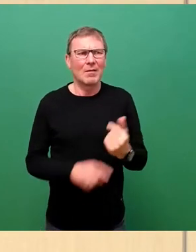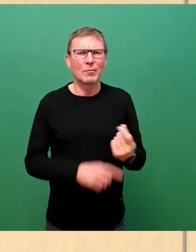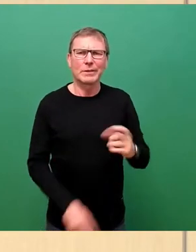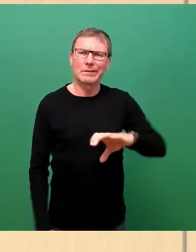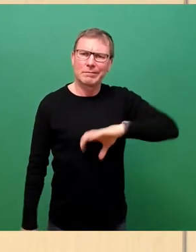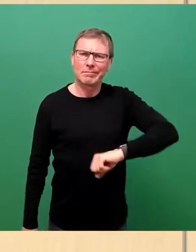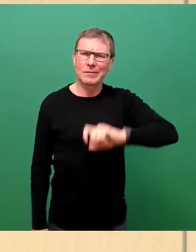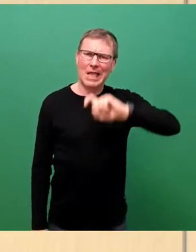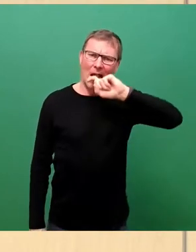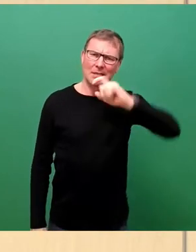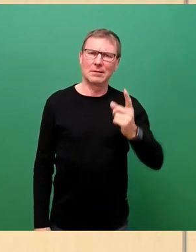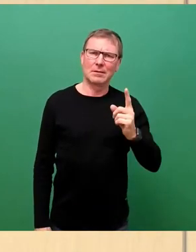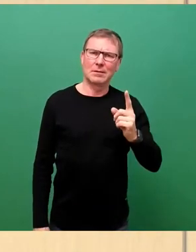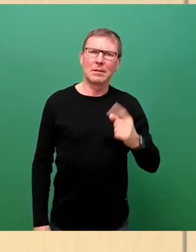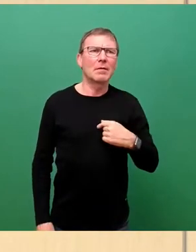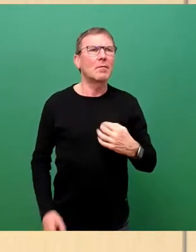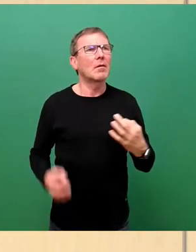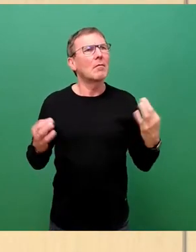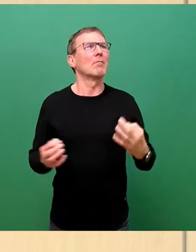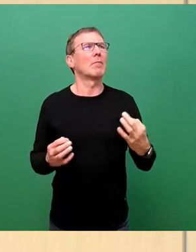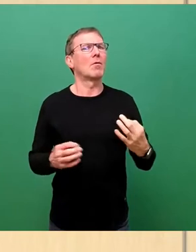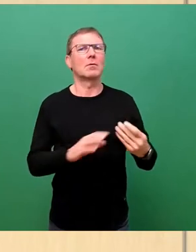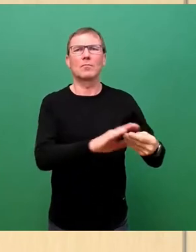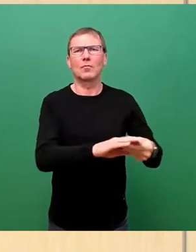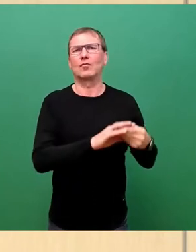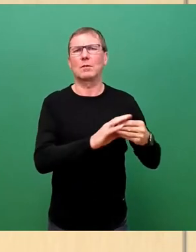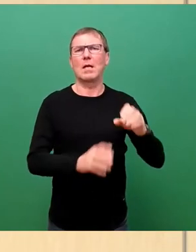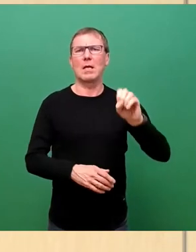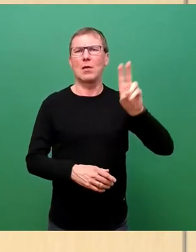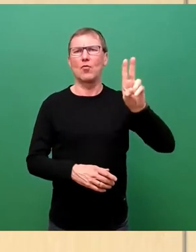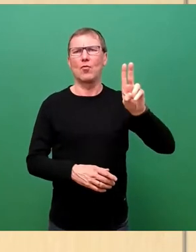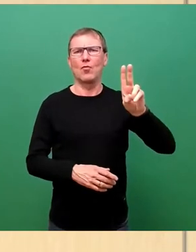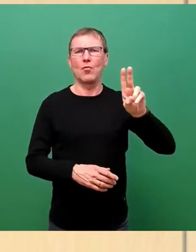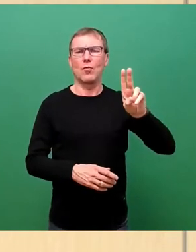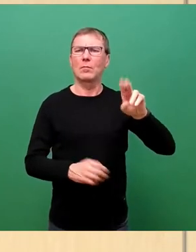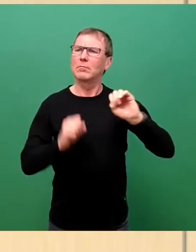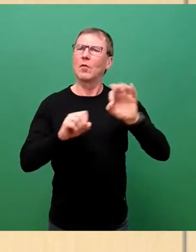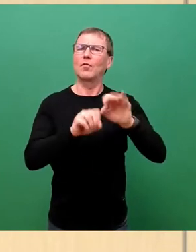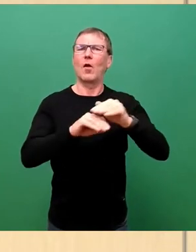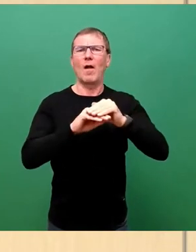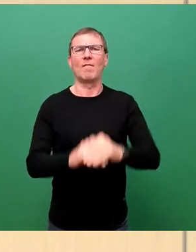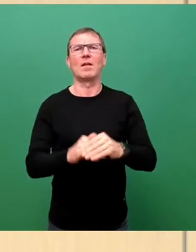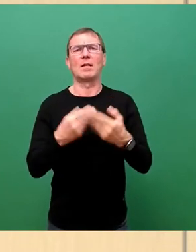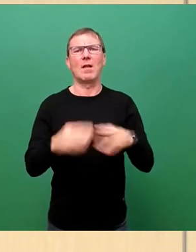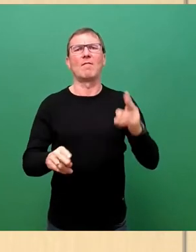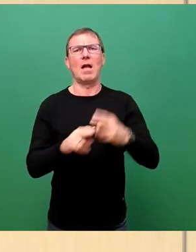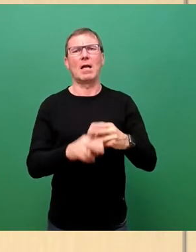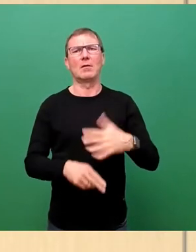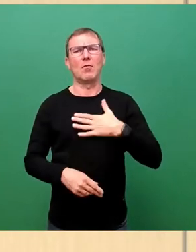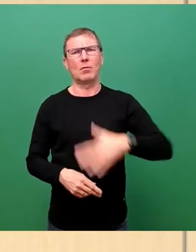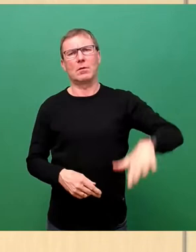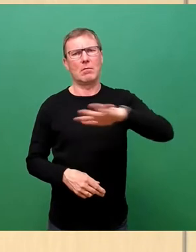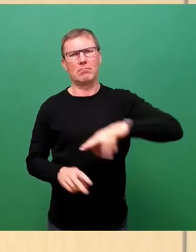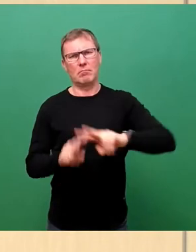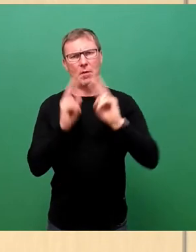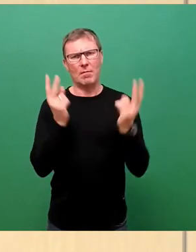diese Lebensversicherung, und die EU ist eine Lebensversicherung für Frieden und Freiheit auf unserem Kontinent, dann